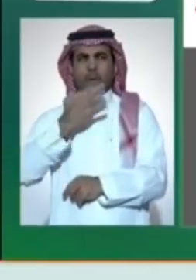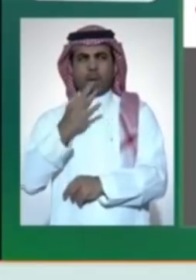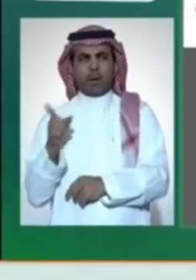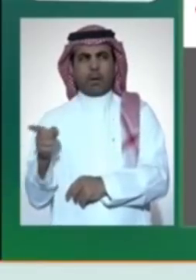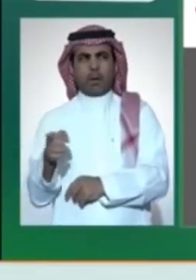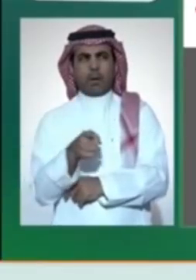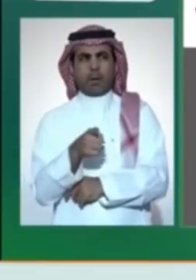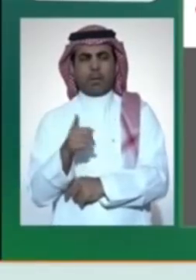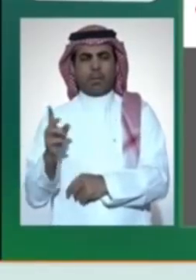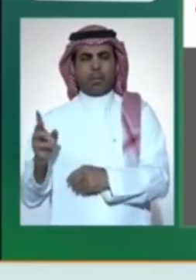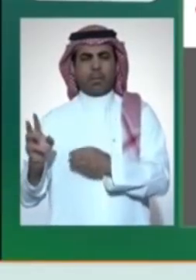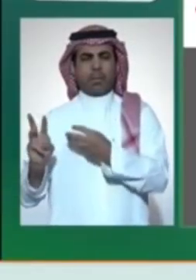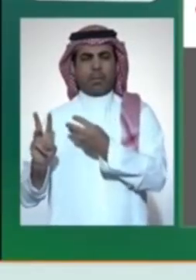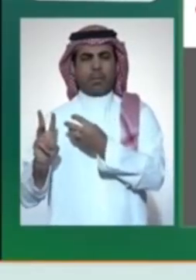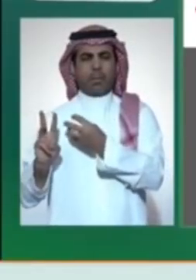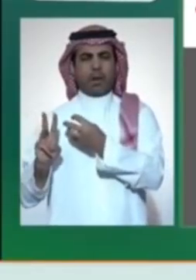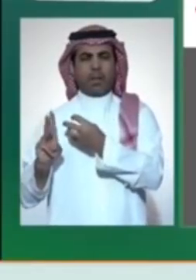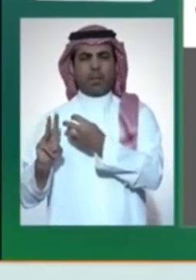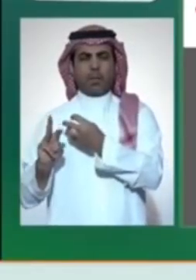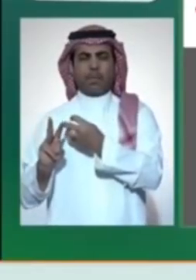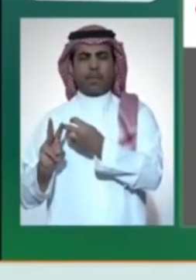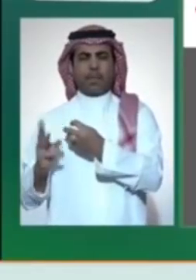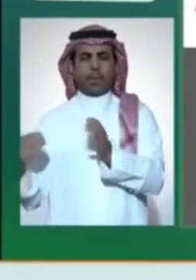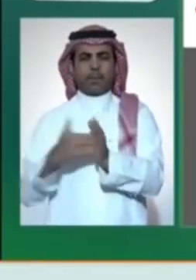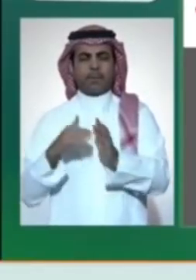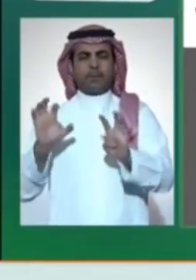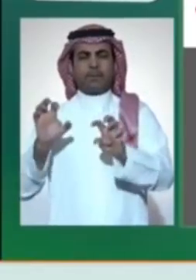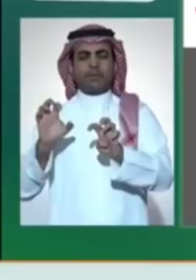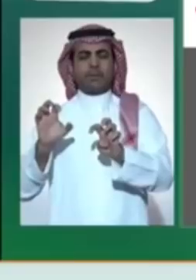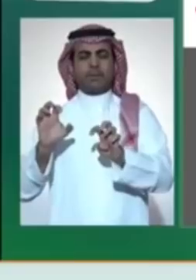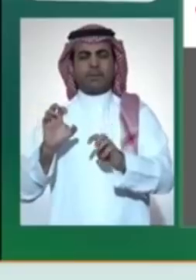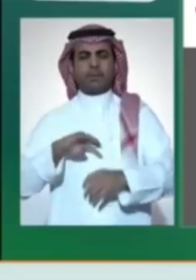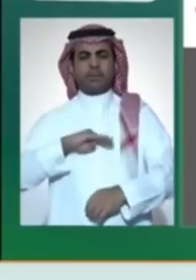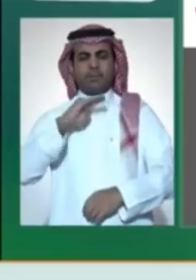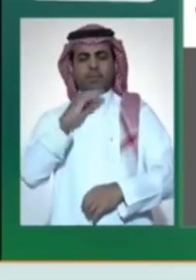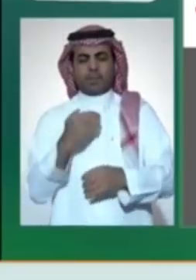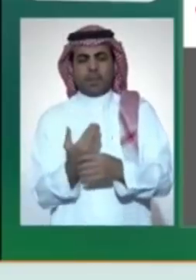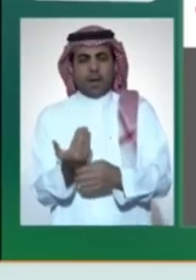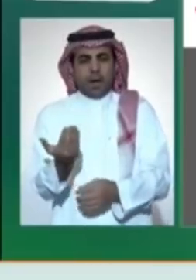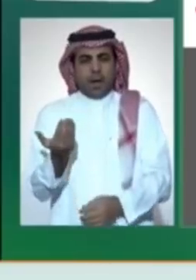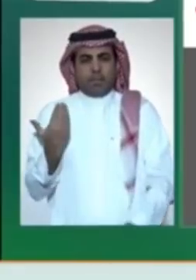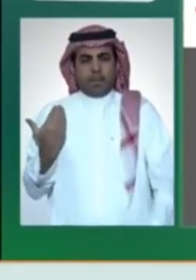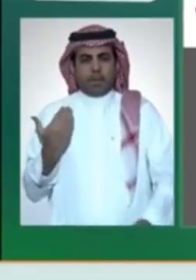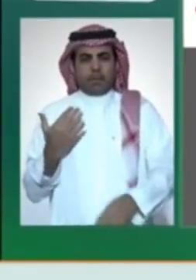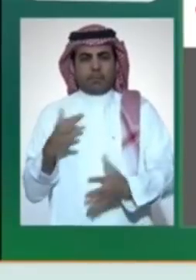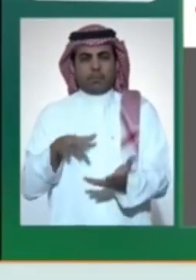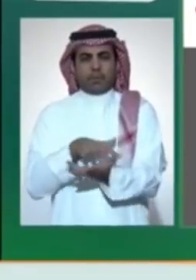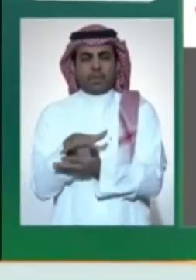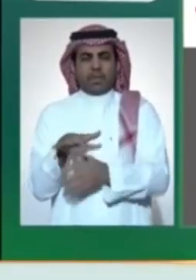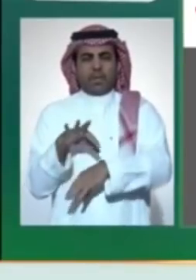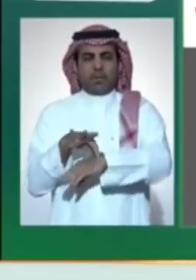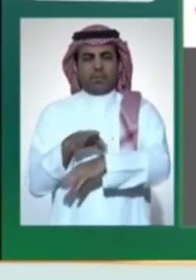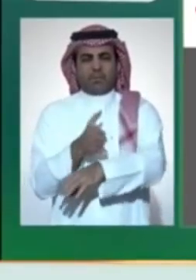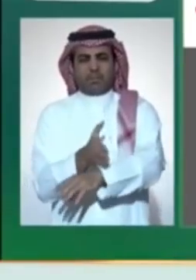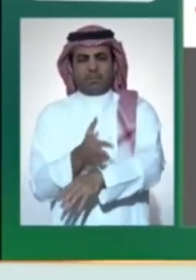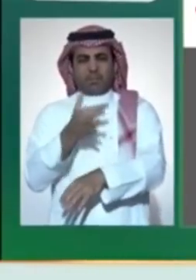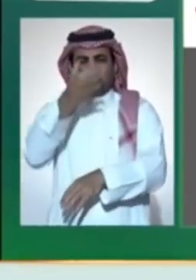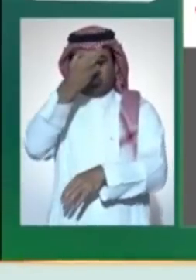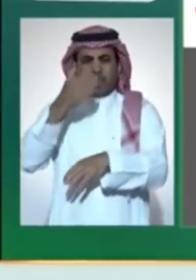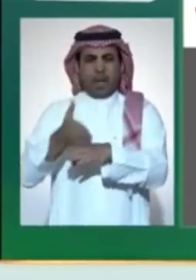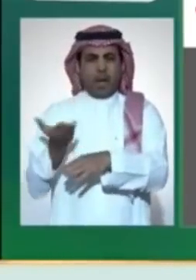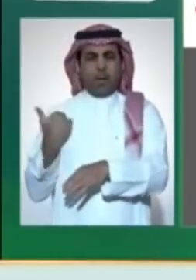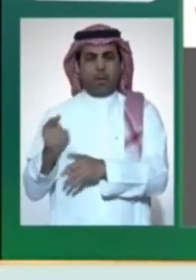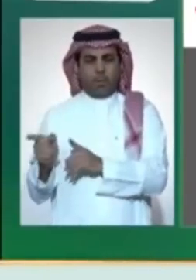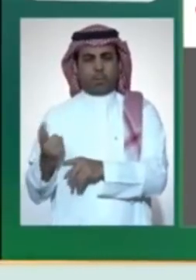بين 43 إلى 90 عاما، عانى معظمهم من مشاكل صحية مزمنة.